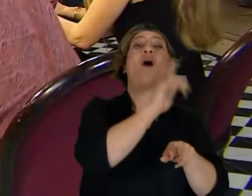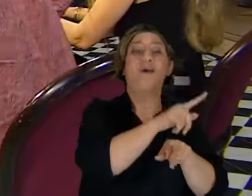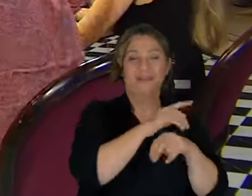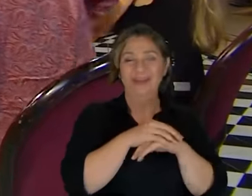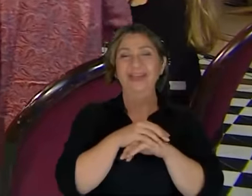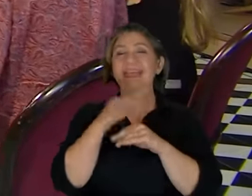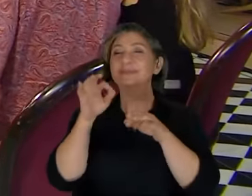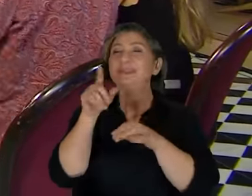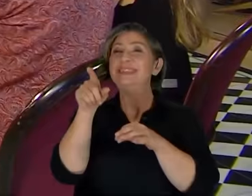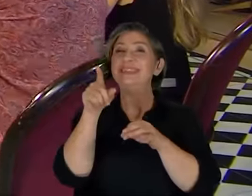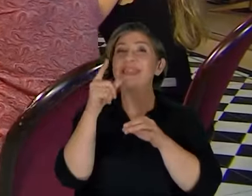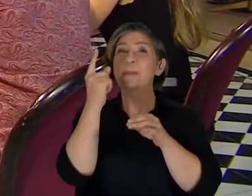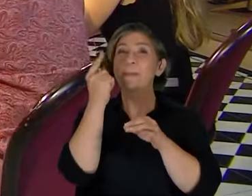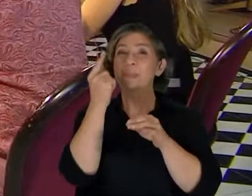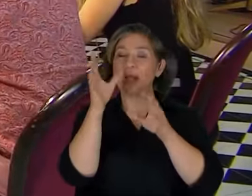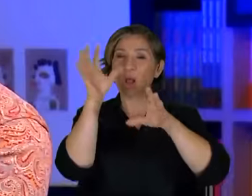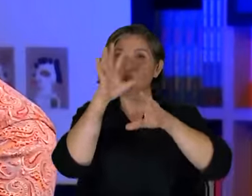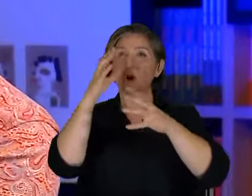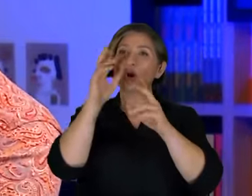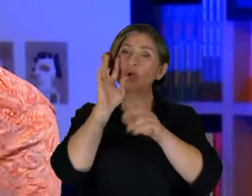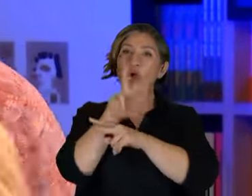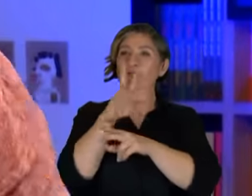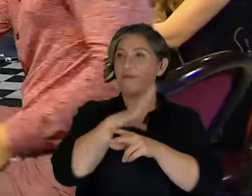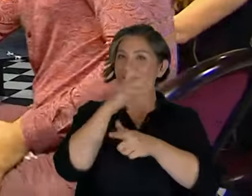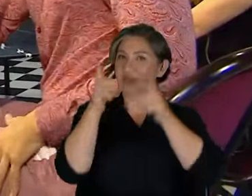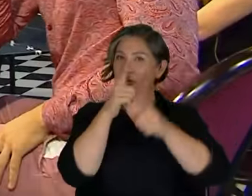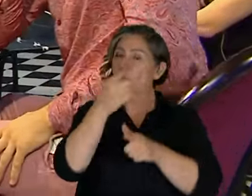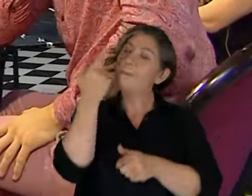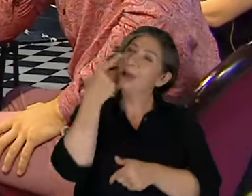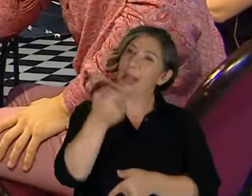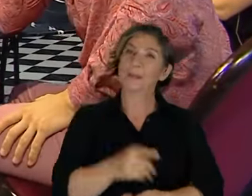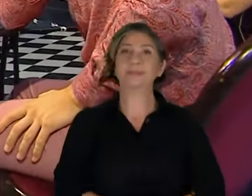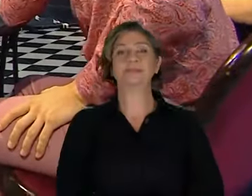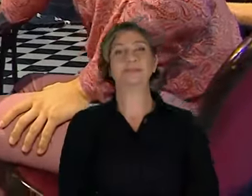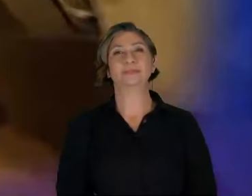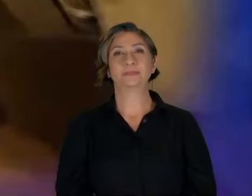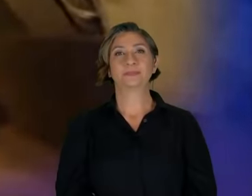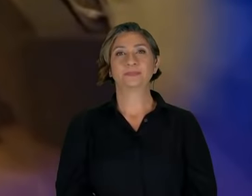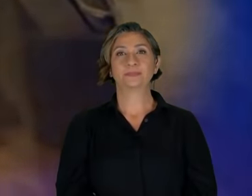Şimdi sizinle ilgili bir de bir kolaj görüntülerimiz var. Bir de onlara bakalım.